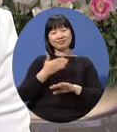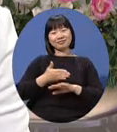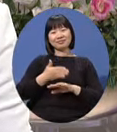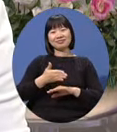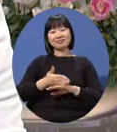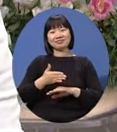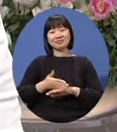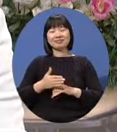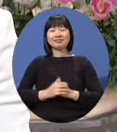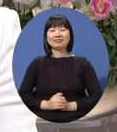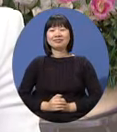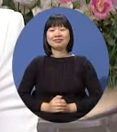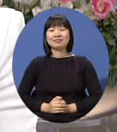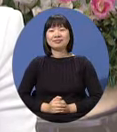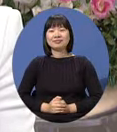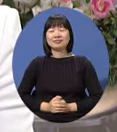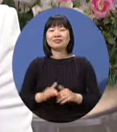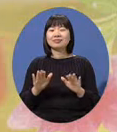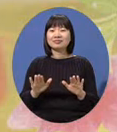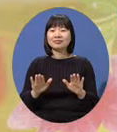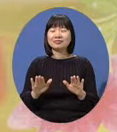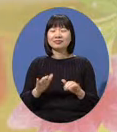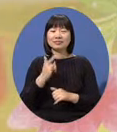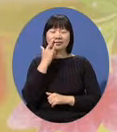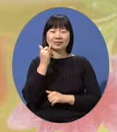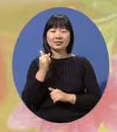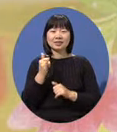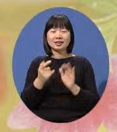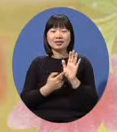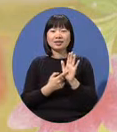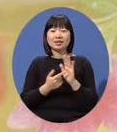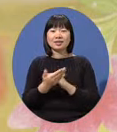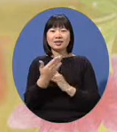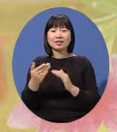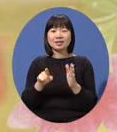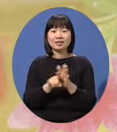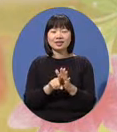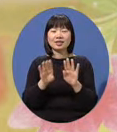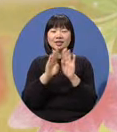네. 자, 부모의 게시판은 여러분을